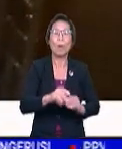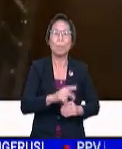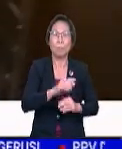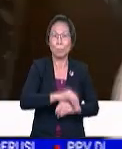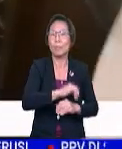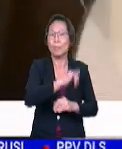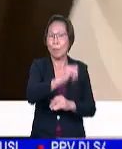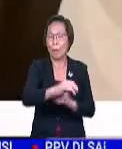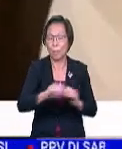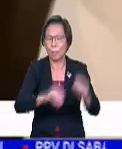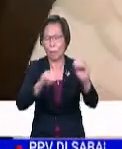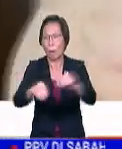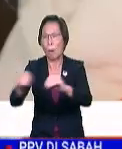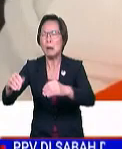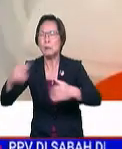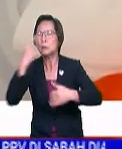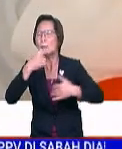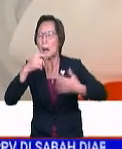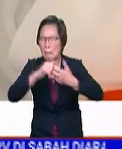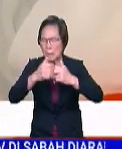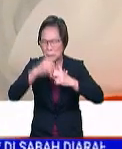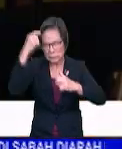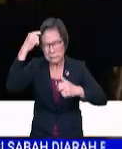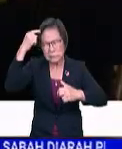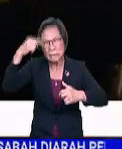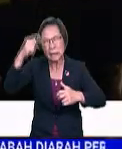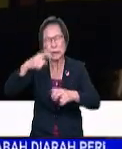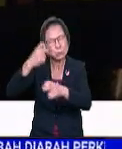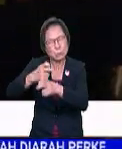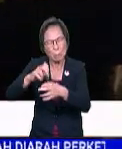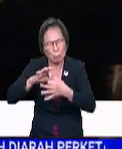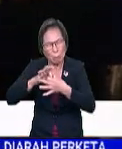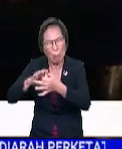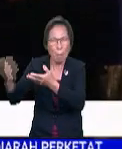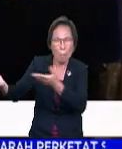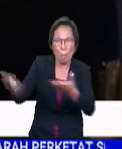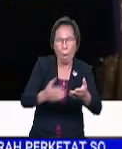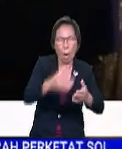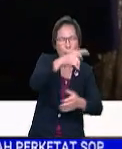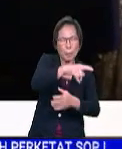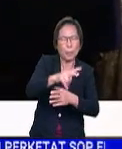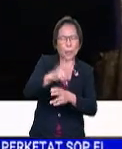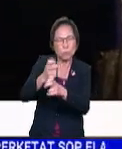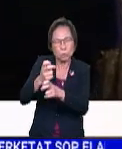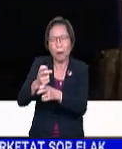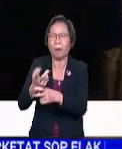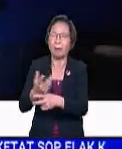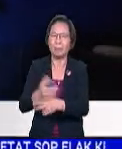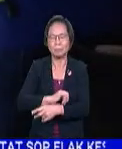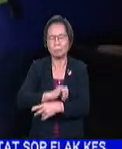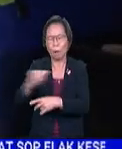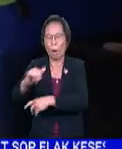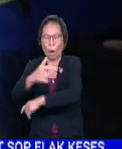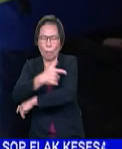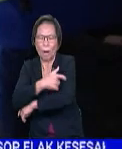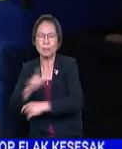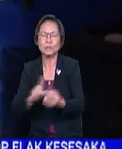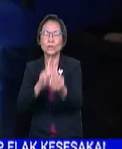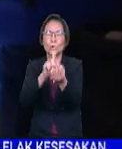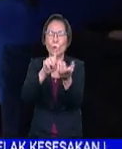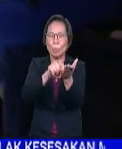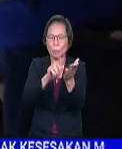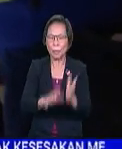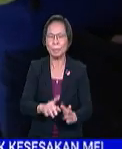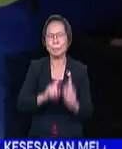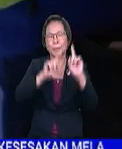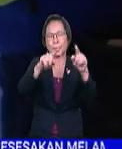yang mempunyai isu kesihatan mental dan sukar memberi kerjasama untuk dibawa ke PPV. Dato' Sri Fatimah ditemui media